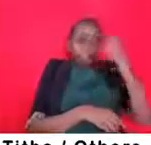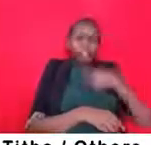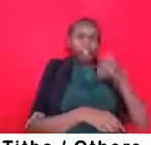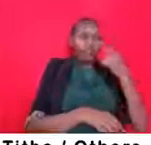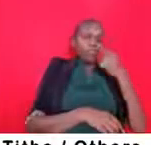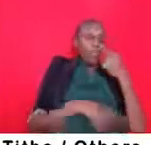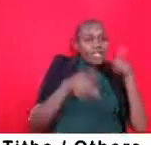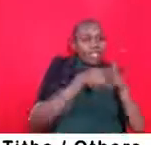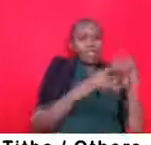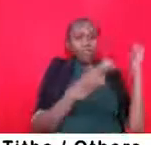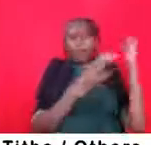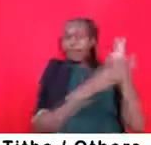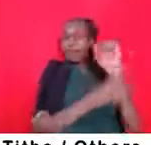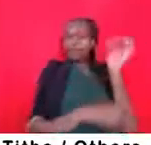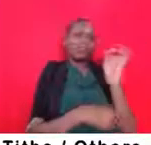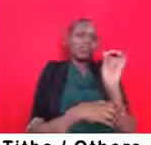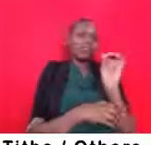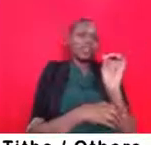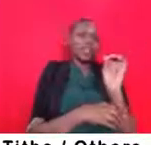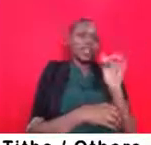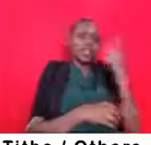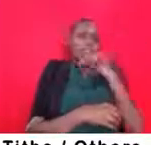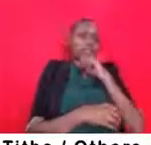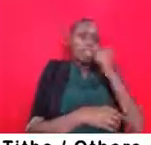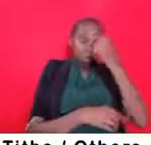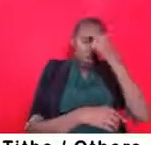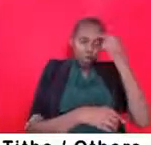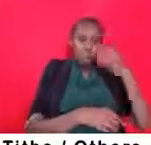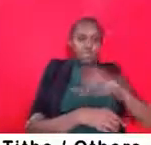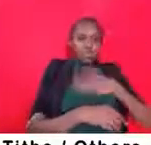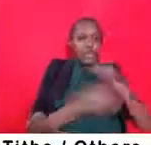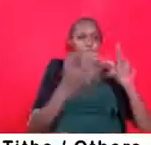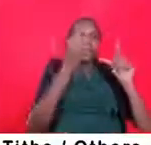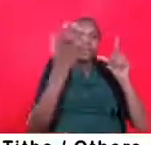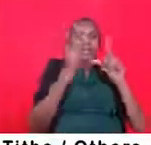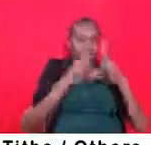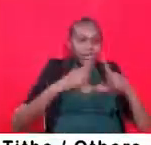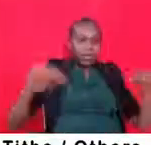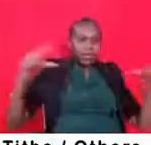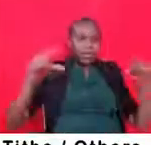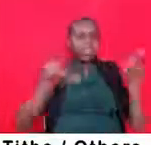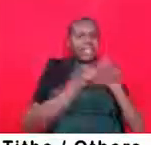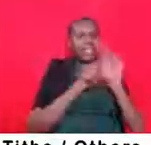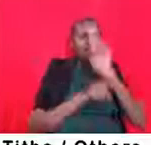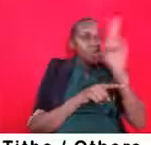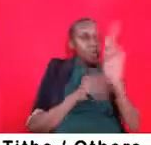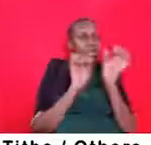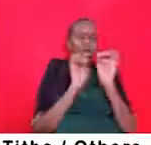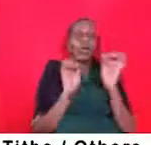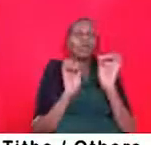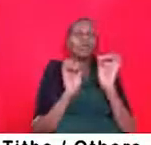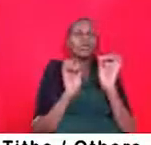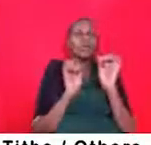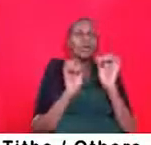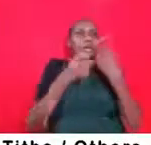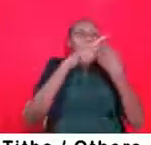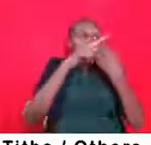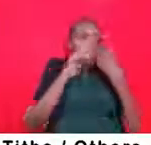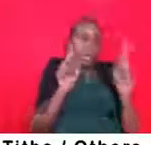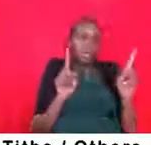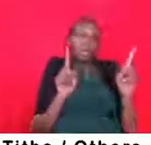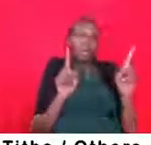yangu yanafanana kama ya Abraham, sio kwa sababu lugha yangu inaongea kama yenye Abraham alikuwa anaongea,